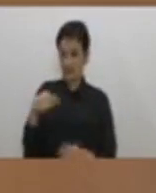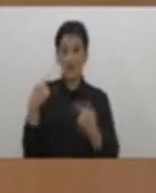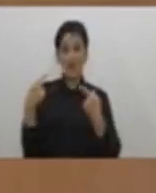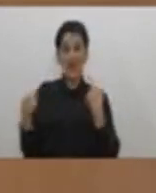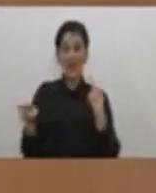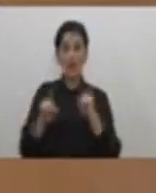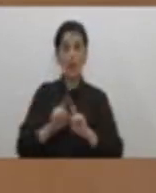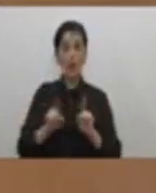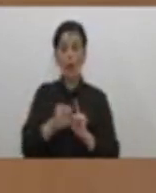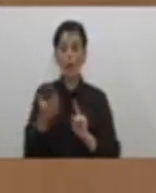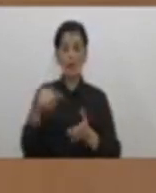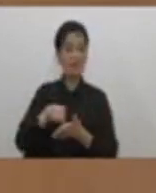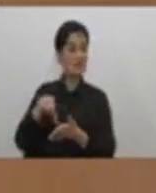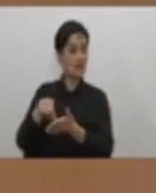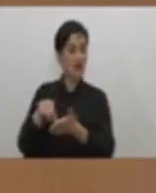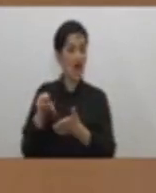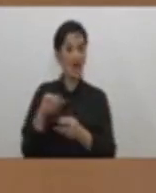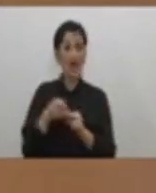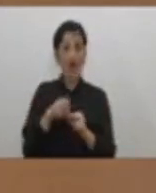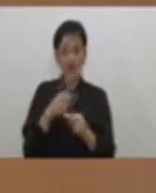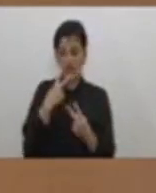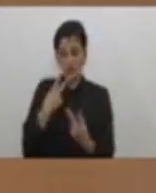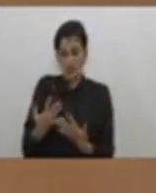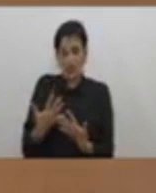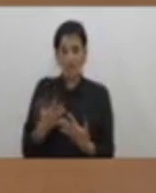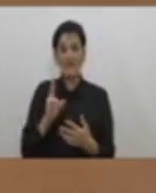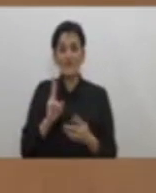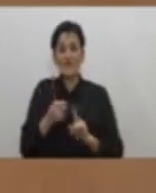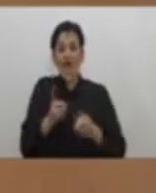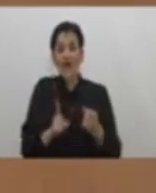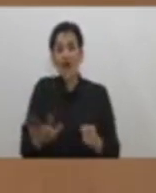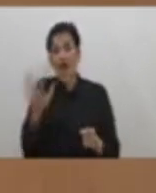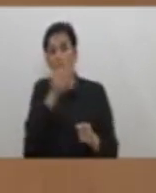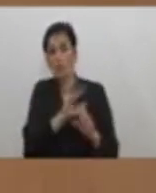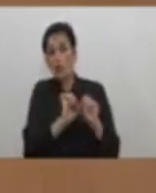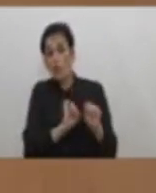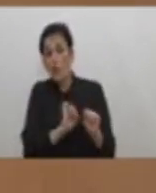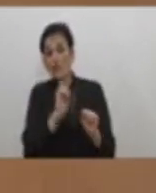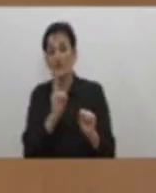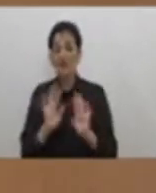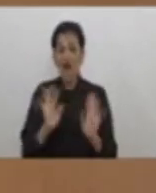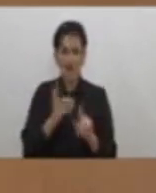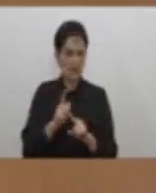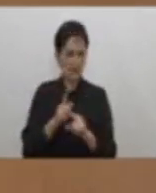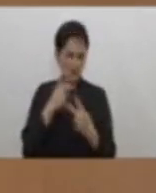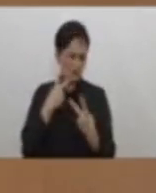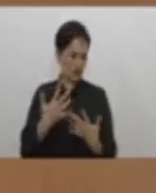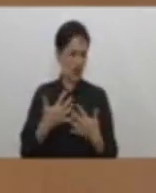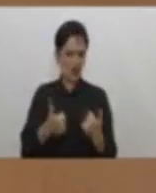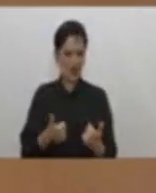ოპოზიციის წარმომადგენლებმა. ცინიზმი აქედან ჩანს და ვინ არის რეალურად ევროპის მომხრე და ვინ არა, აქედან ჩანს ძალიან